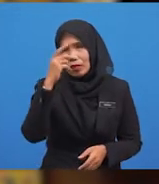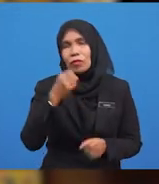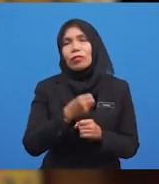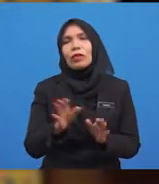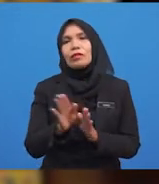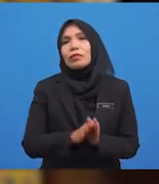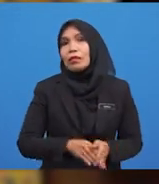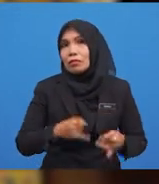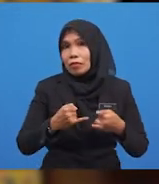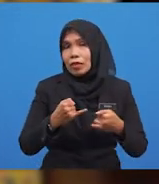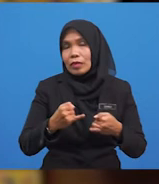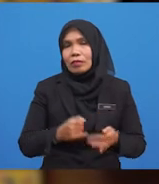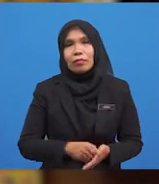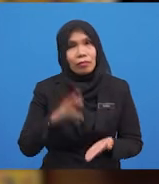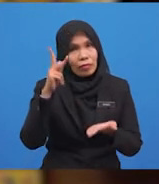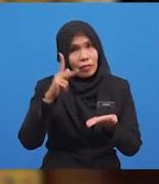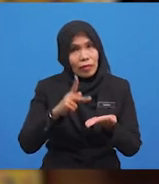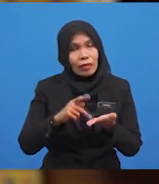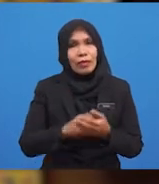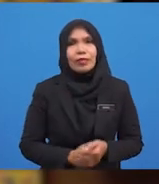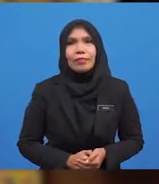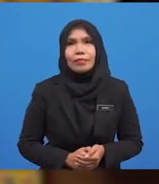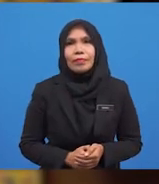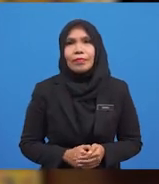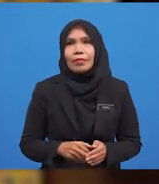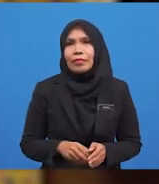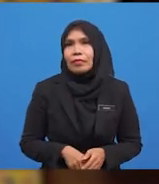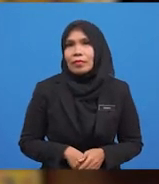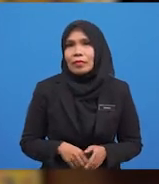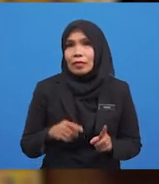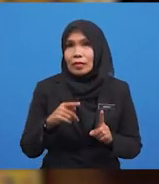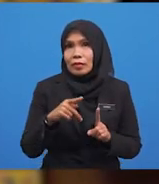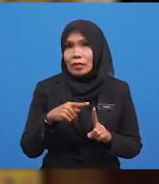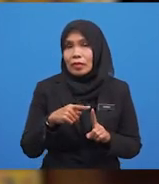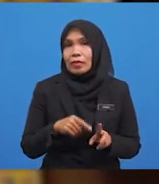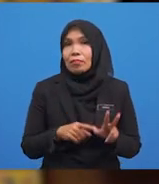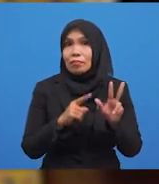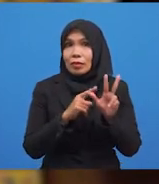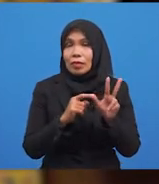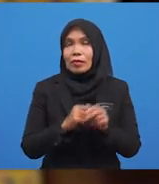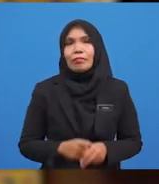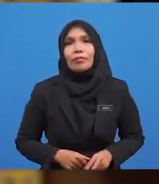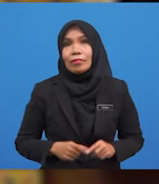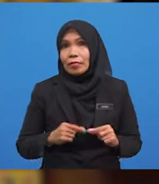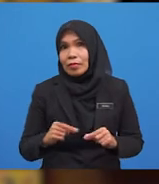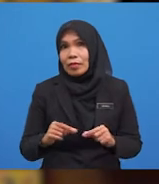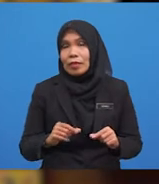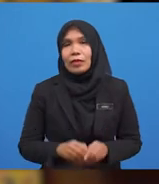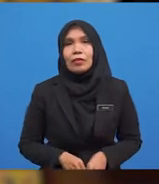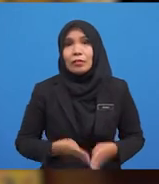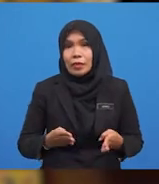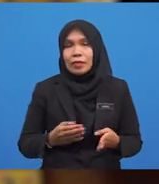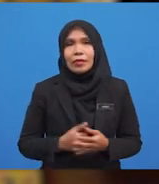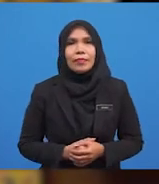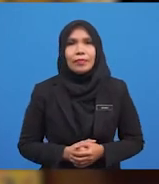mengenal pasti ketiga-tiga gaya bahasa dalam latihan ini. Cikgu teruskan